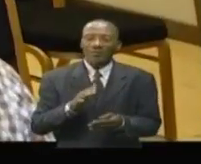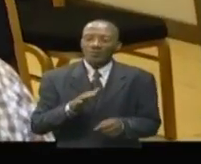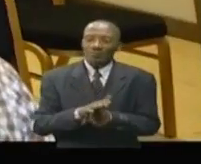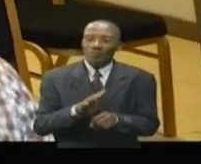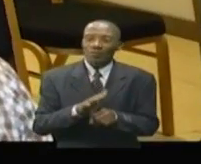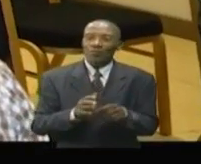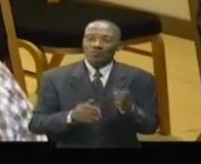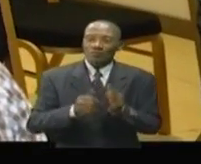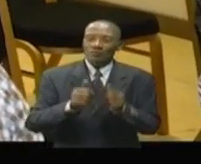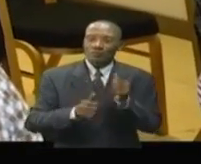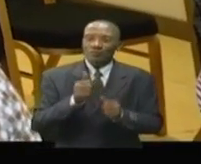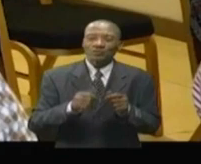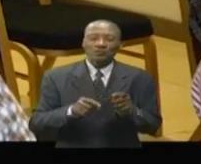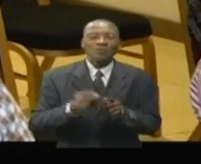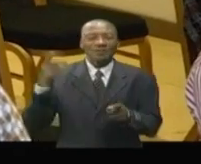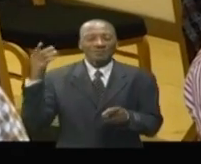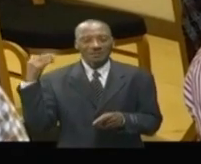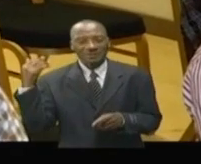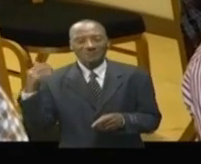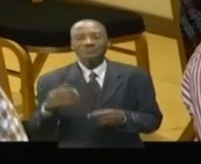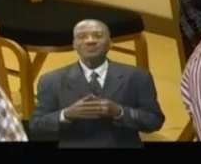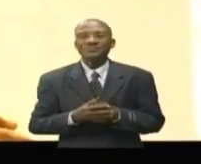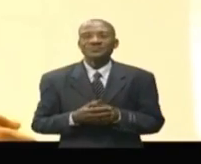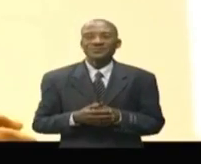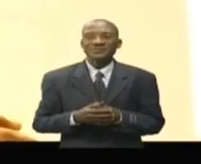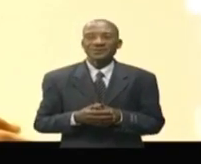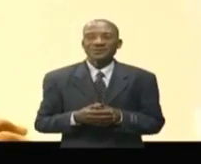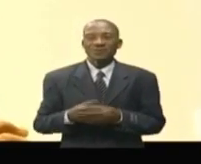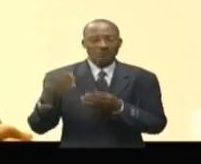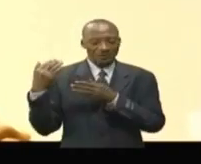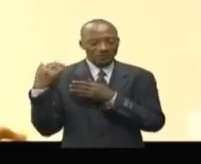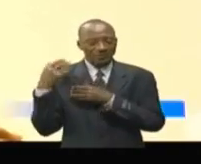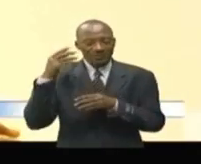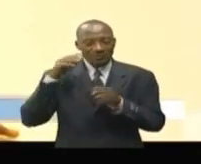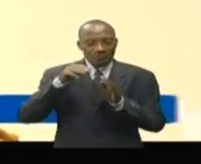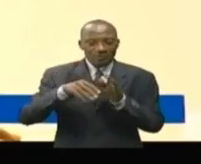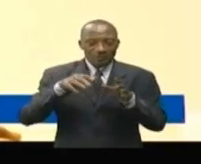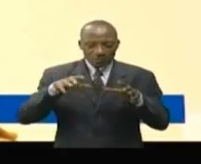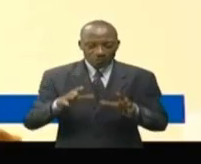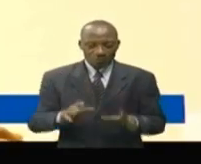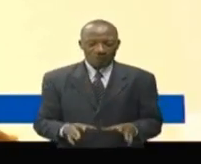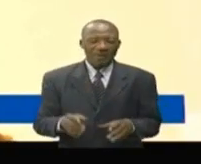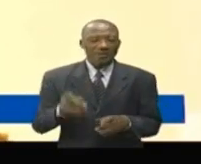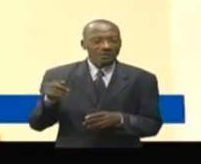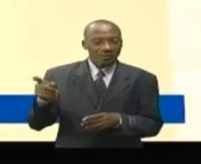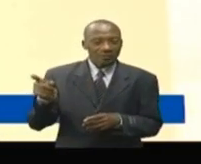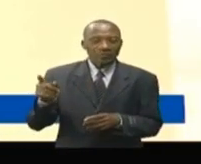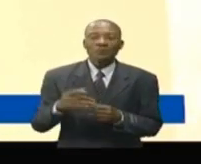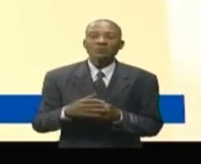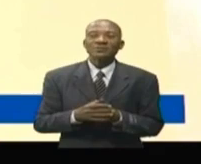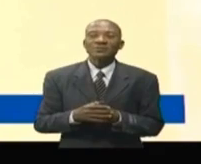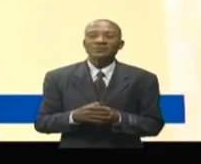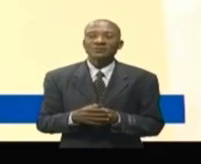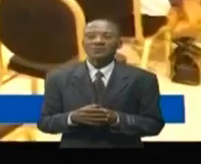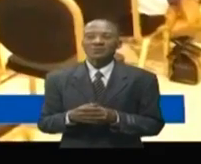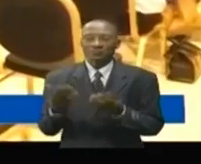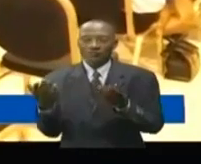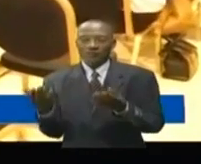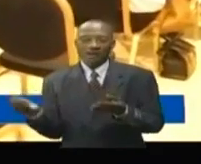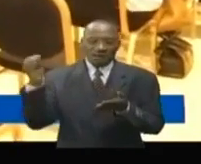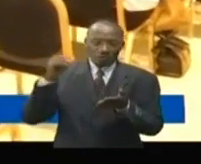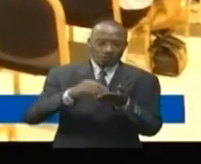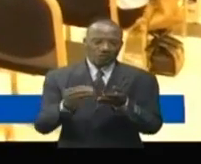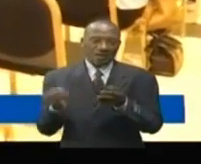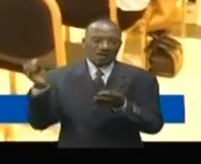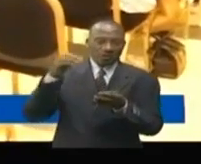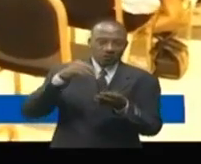congolais. L'environnement médiatique congolais s'enrichit de ce nouveau média thématique dans l'espoir d'apporter un plus dans ces milieux